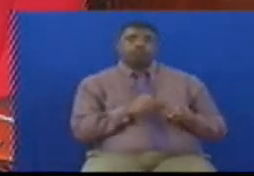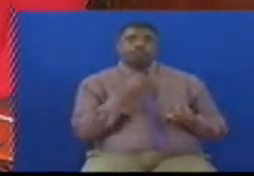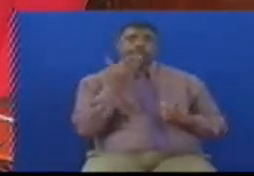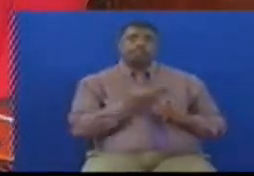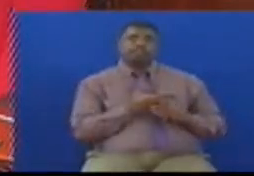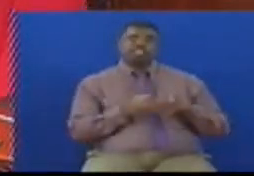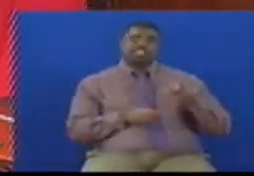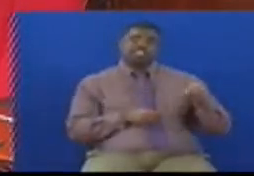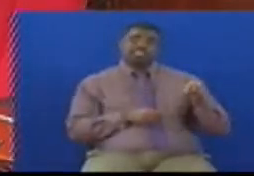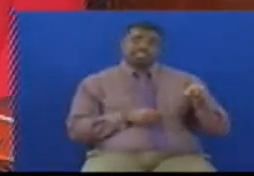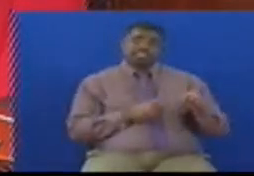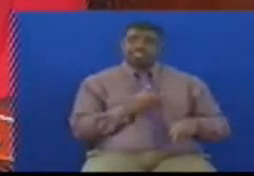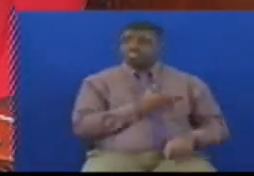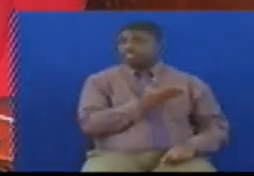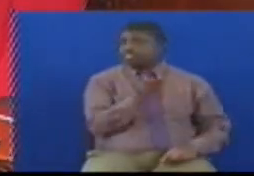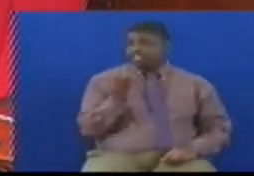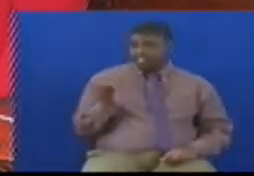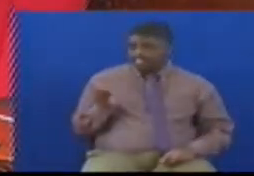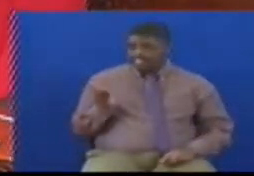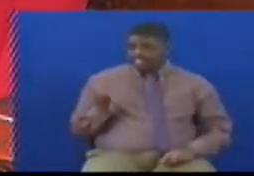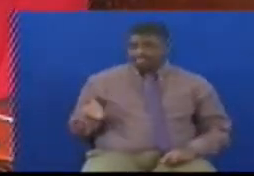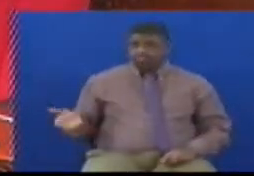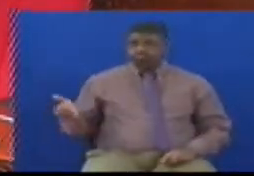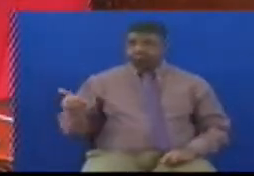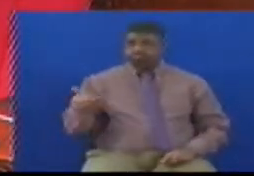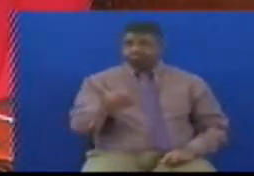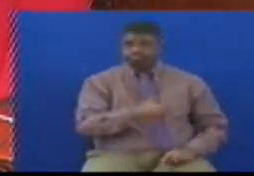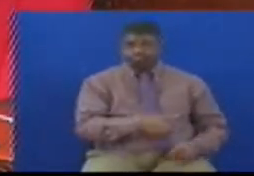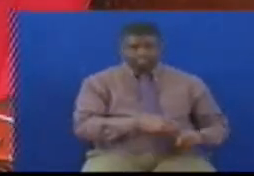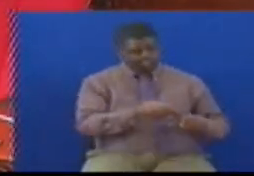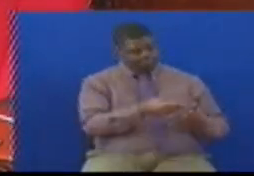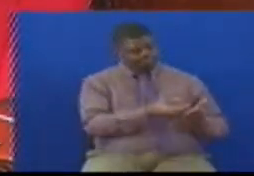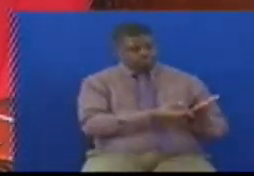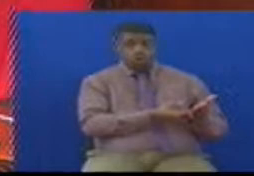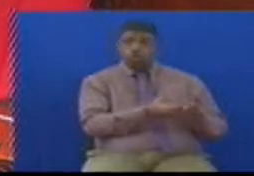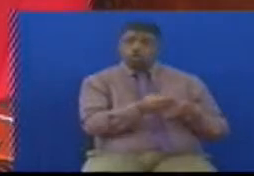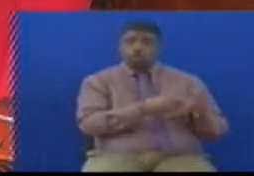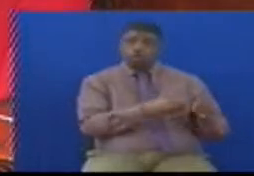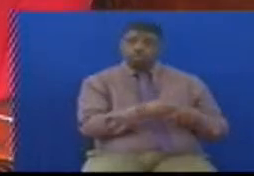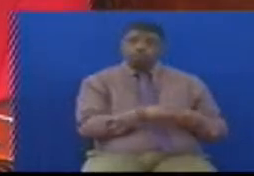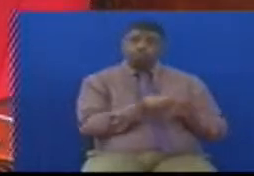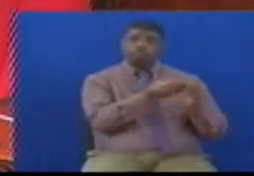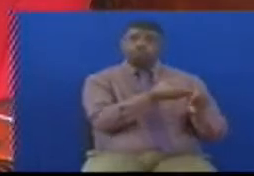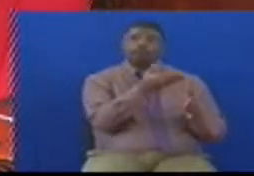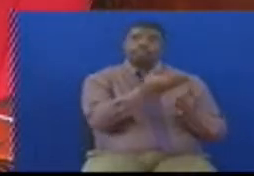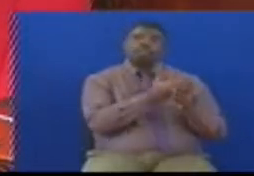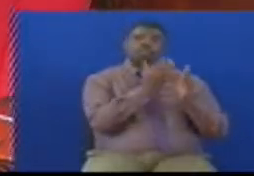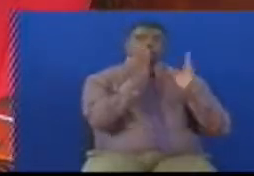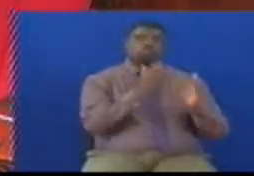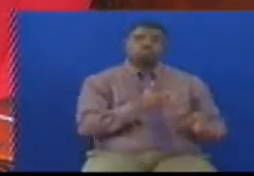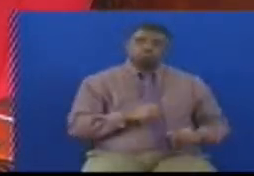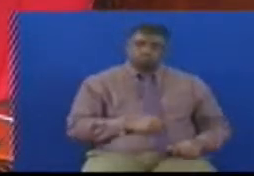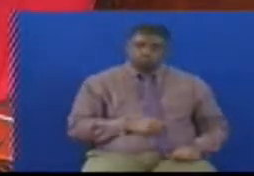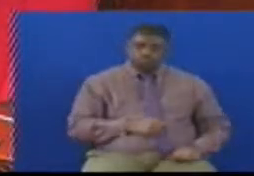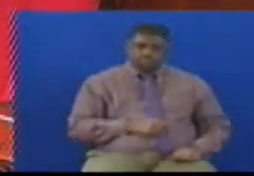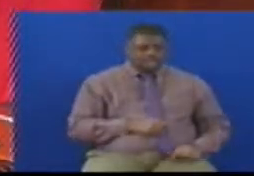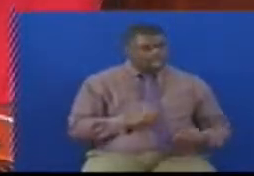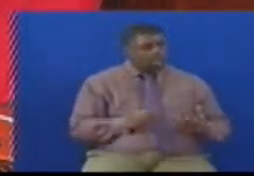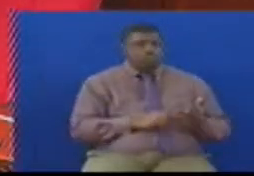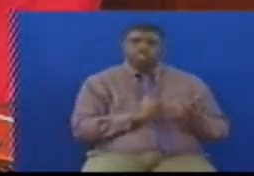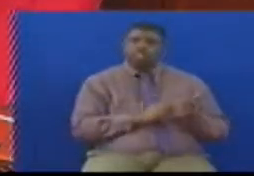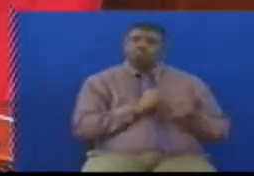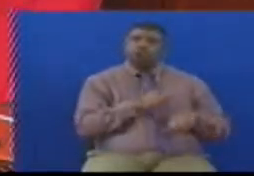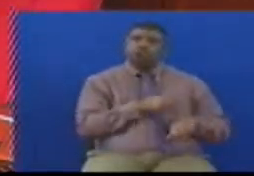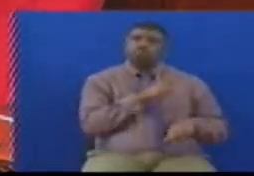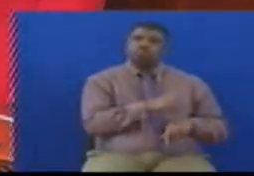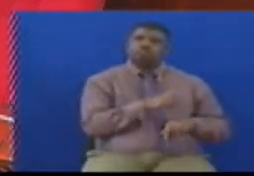bank na benki nyingine wanapokusanya hizi noti chakavu wanazipeleka Benki Kuu. Sasa Benki Kuu huwa hawahesabu wakati ule